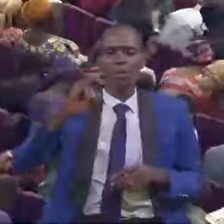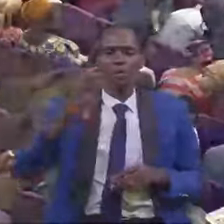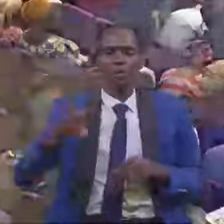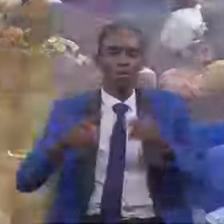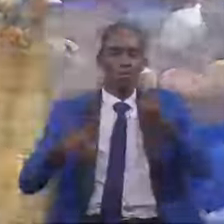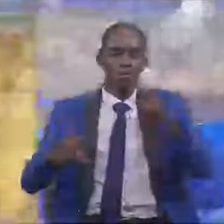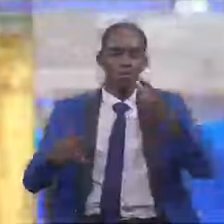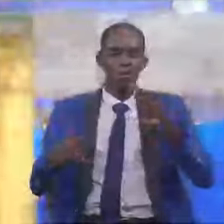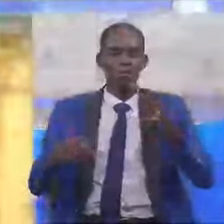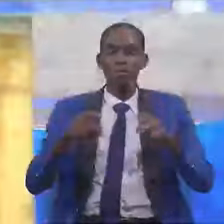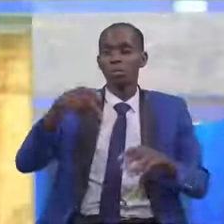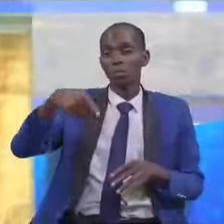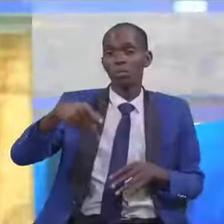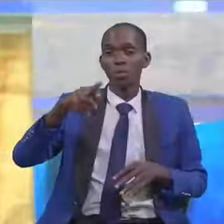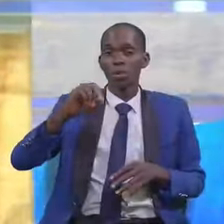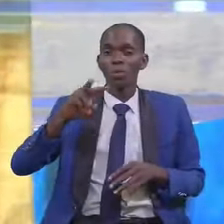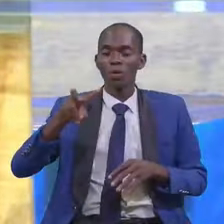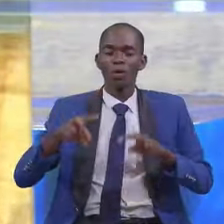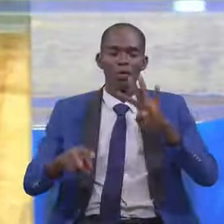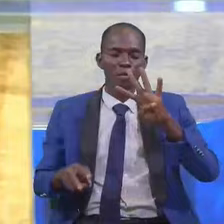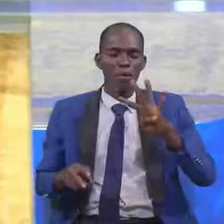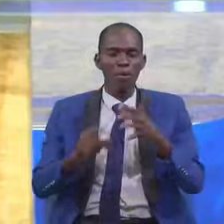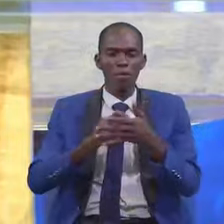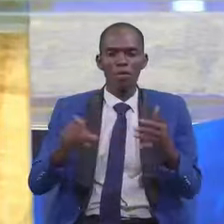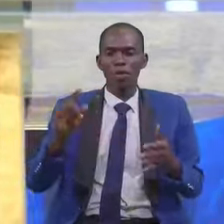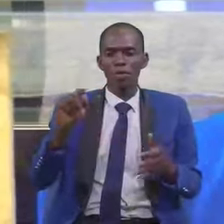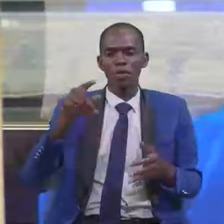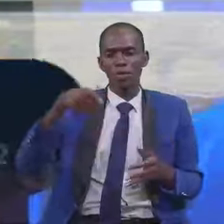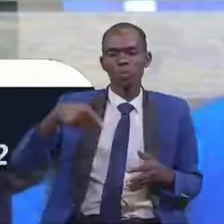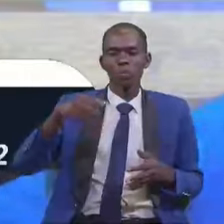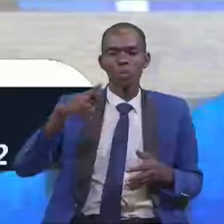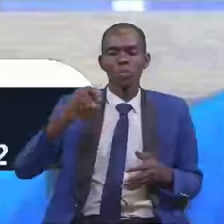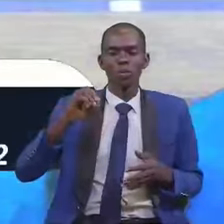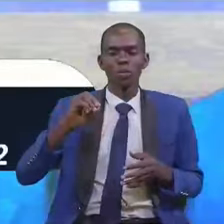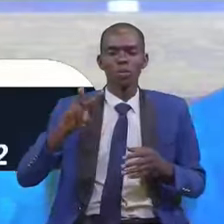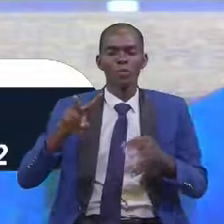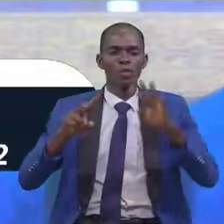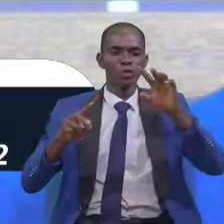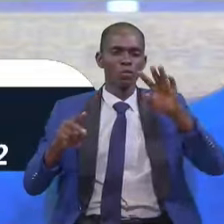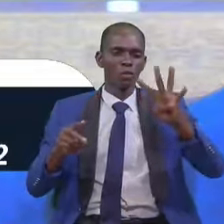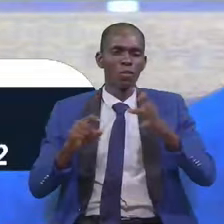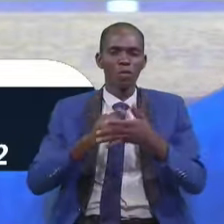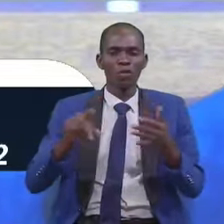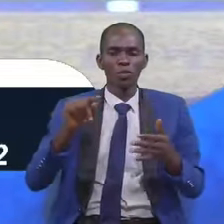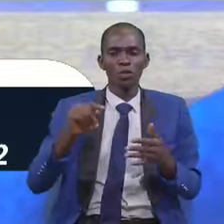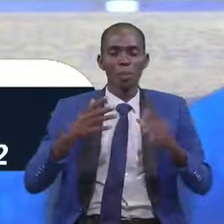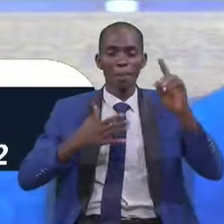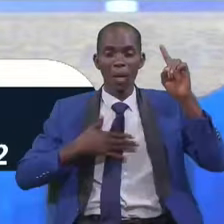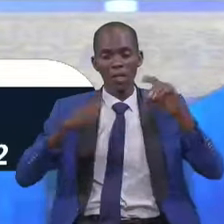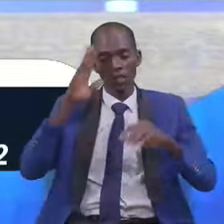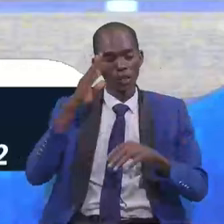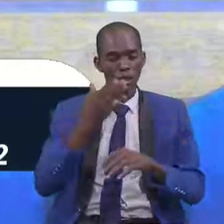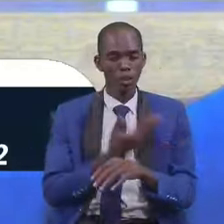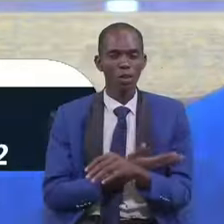4. Proverbe 4, verset 20. Mon fils, sois attentif à